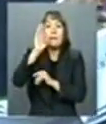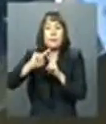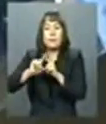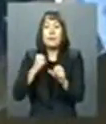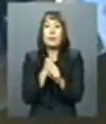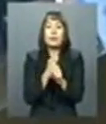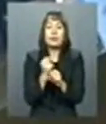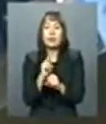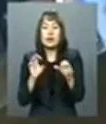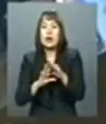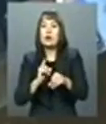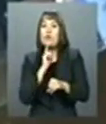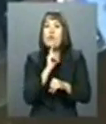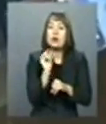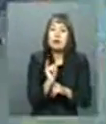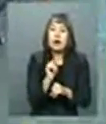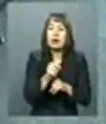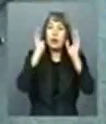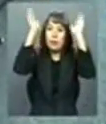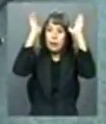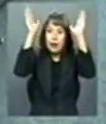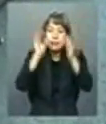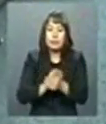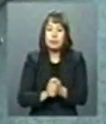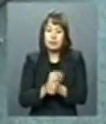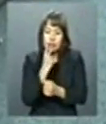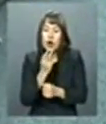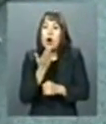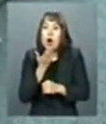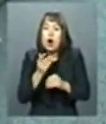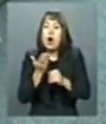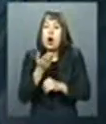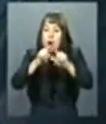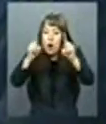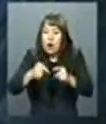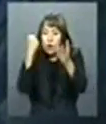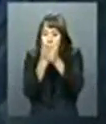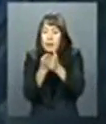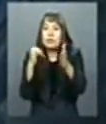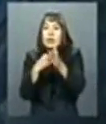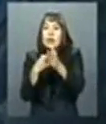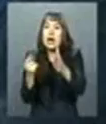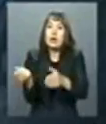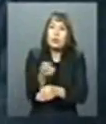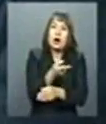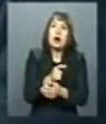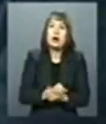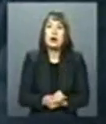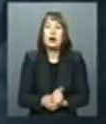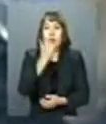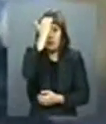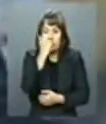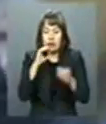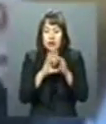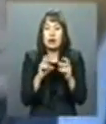องเรียนเกี่ยวกับโฆษณาเหล่านี้ก็อาจพิจารณาออกใบอนุญาตให้ได้โดยง่ายกว่ารายที่ถูกร้องเรียนนอกจากนี้ยังมีคณะอนุกรรม